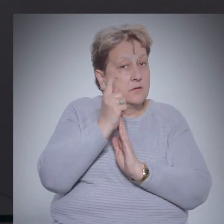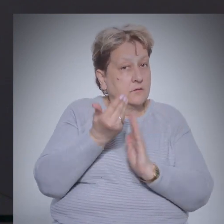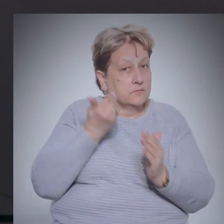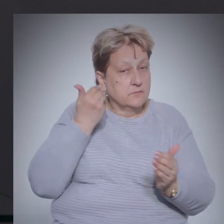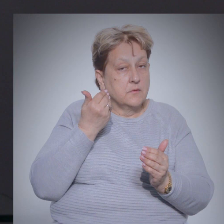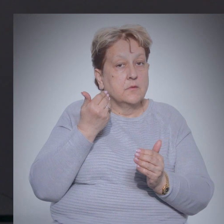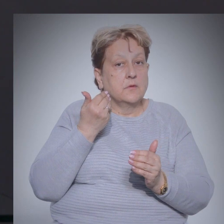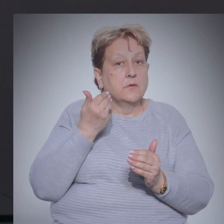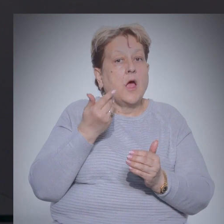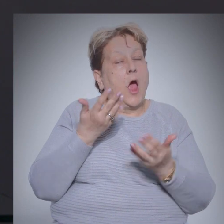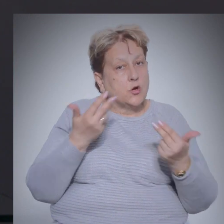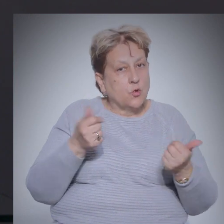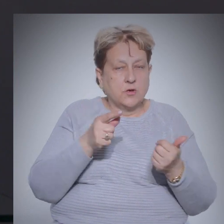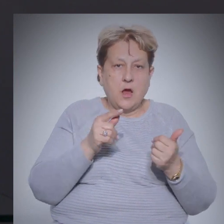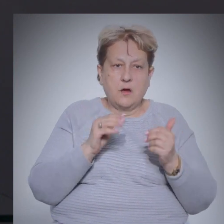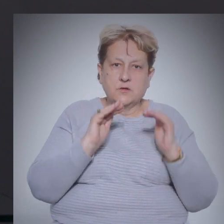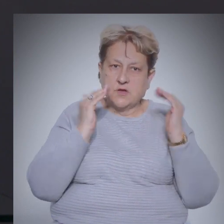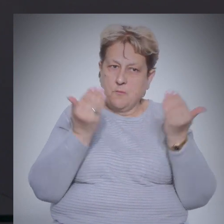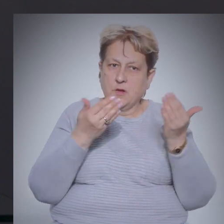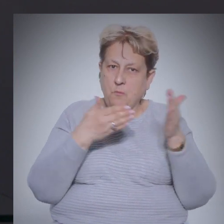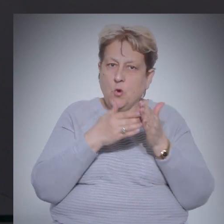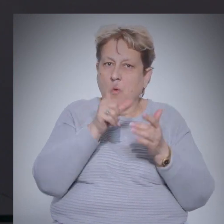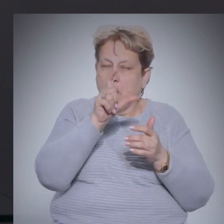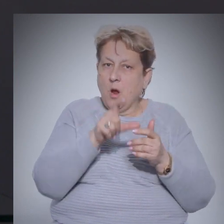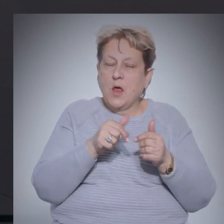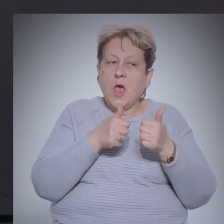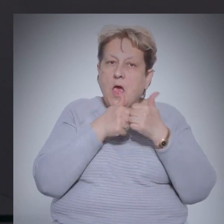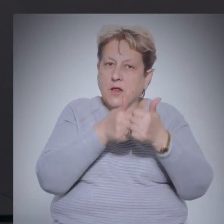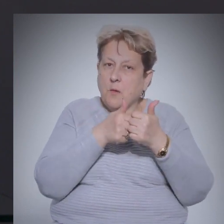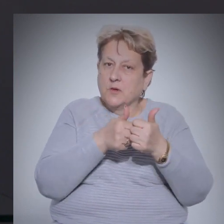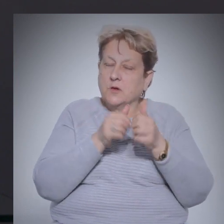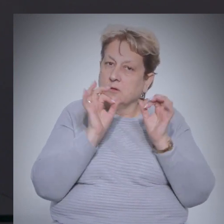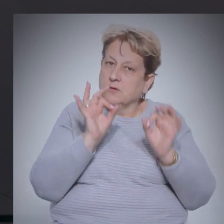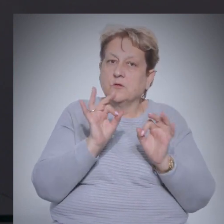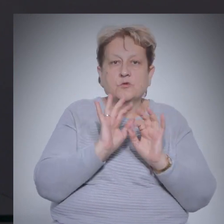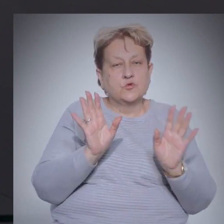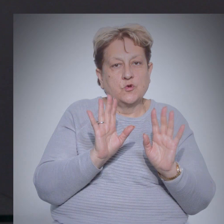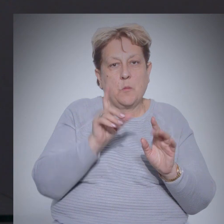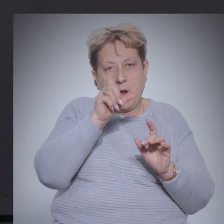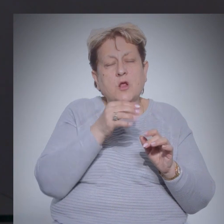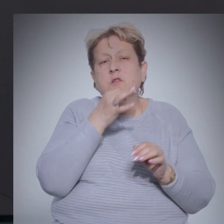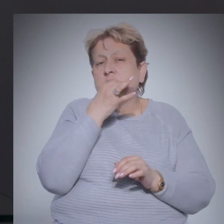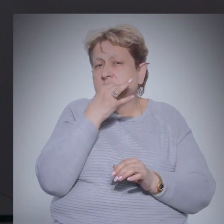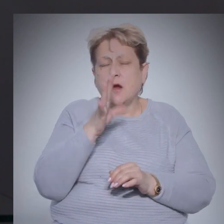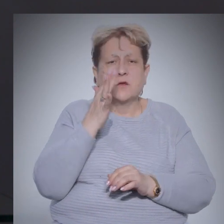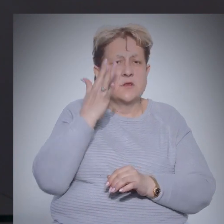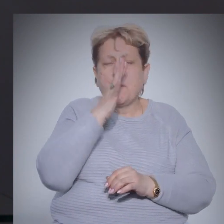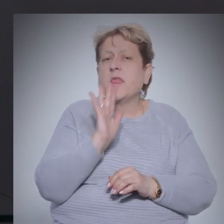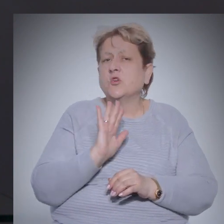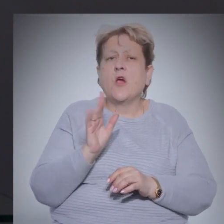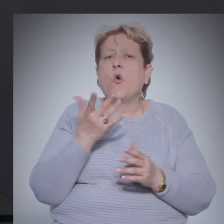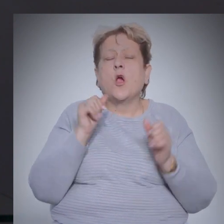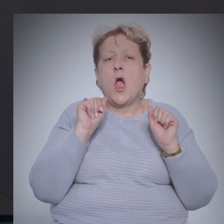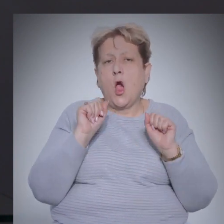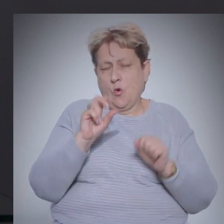առաջ, որենքից հետով, դա արդյոք սամանապակում եմ արդու իրավունքի, հետապնդել է իրավաճապ նպատակ։ Այսինքն ծանկացած